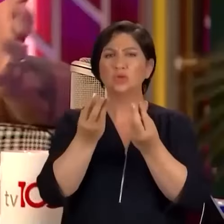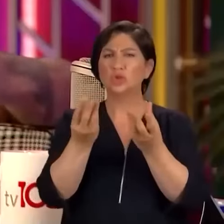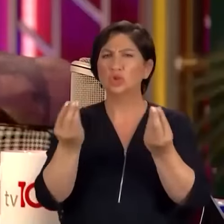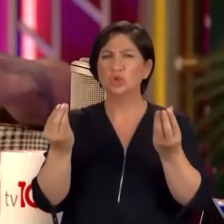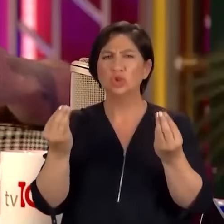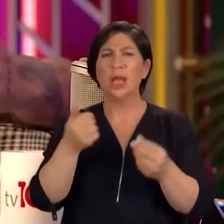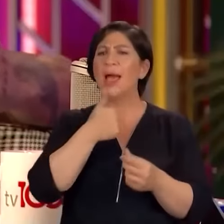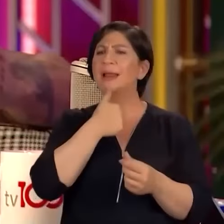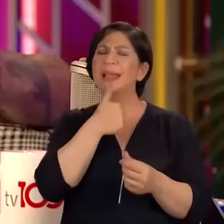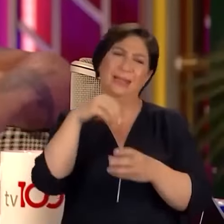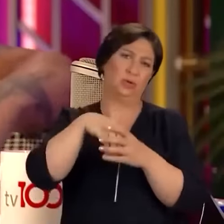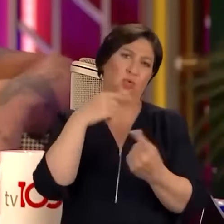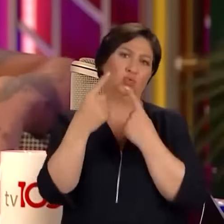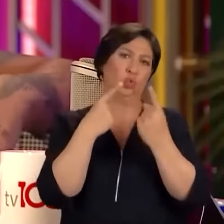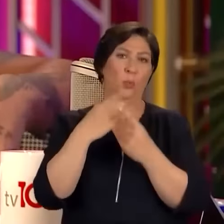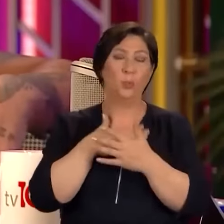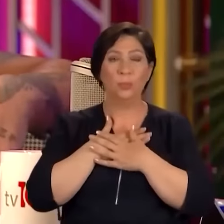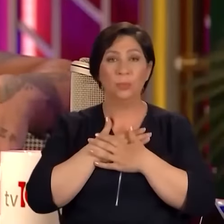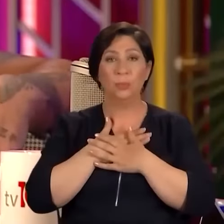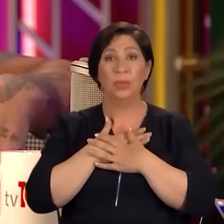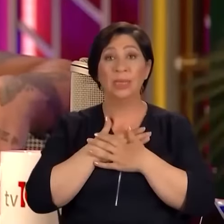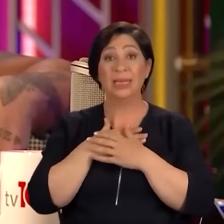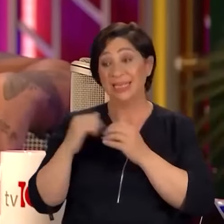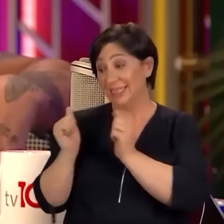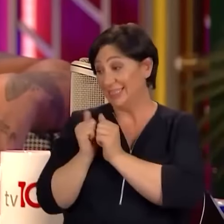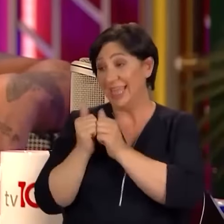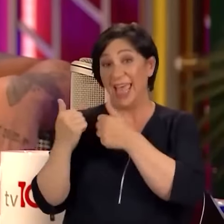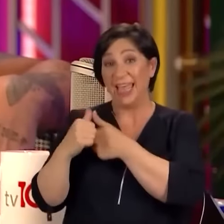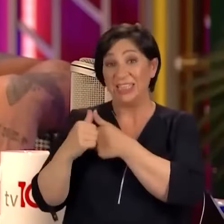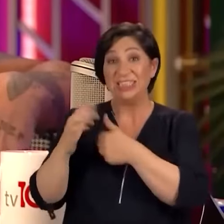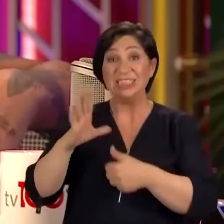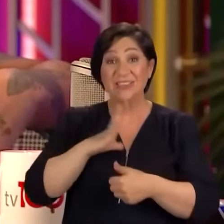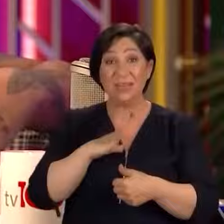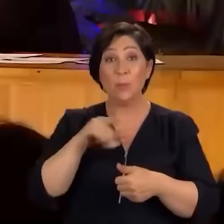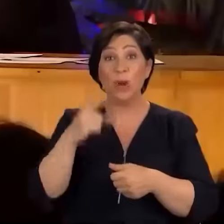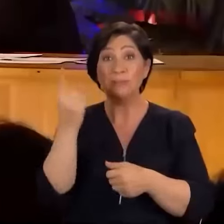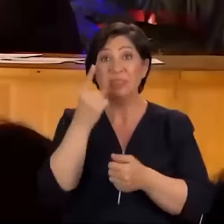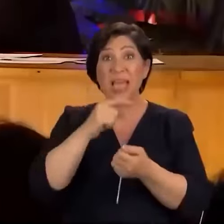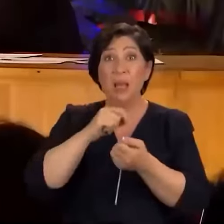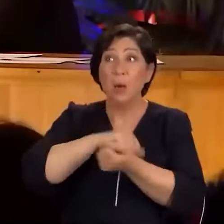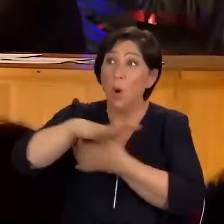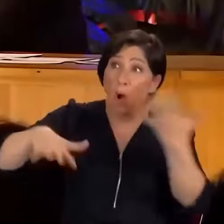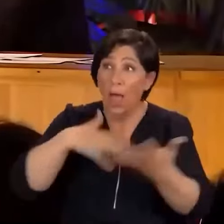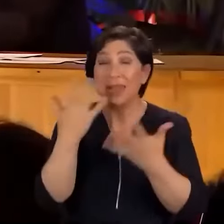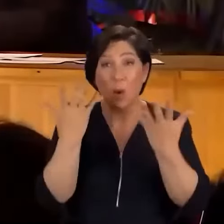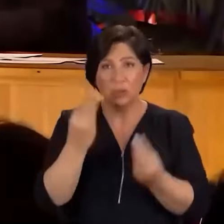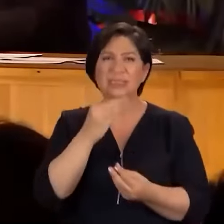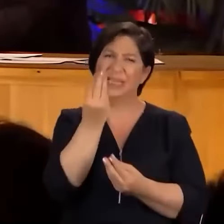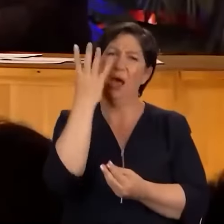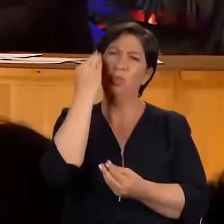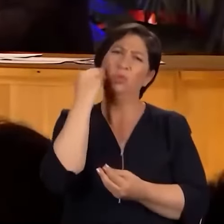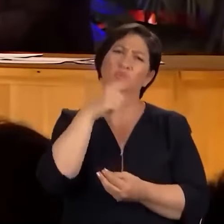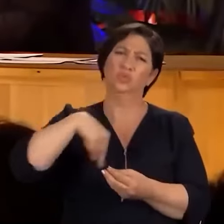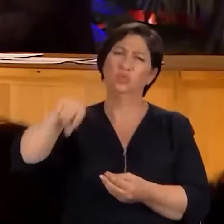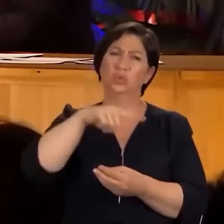birçoğumuz, yani erkekler için konuşuyorum. Yanınızda eşiniz varken böyle bir olay yaşanmanın ne demek olduğunu herkes iyi